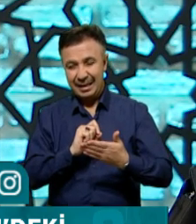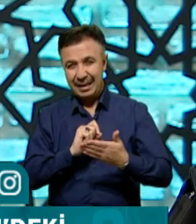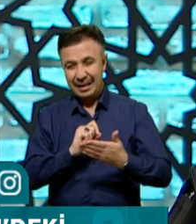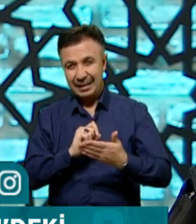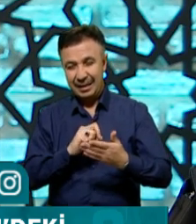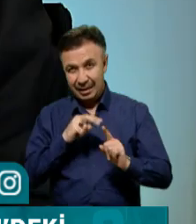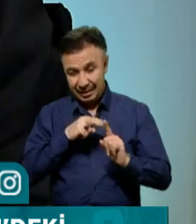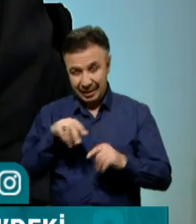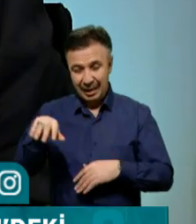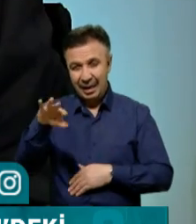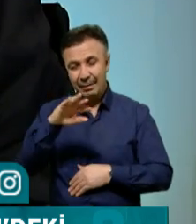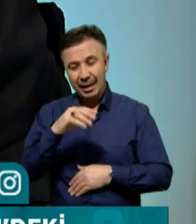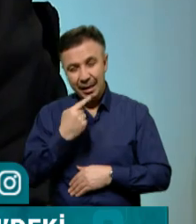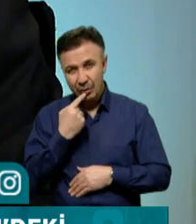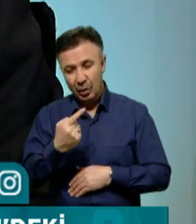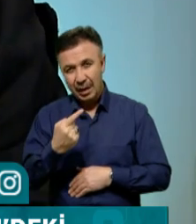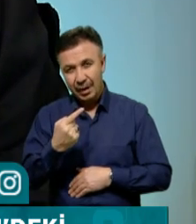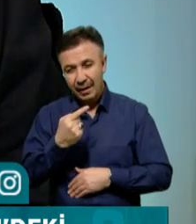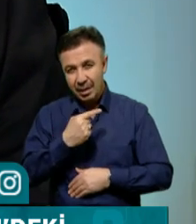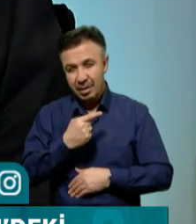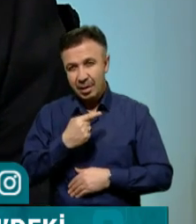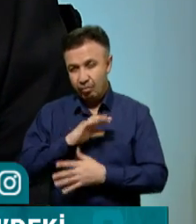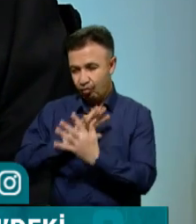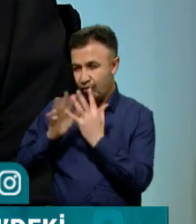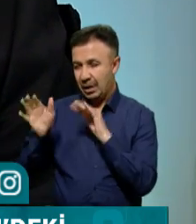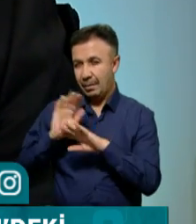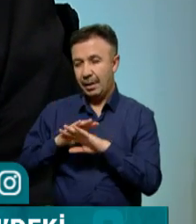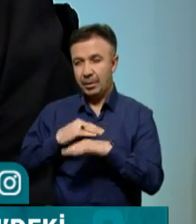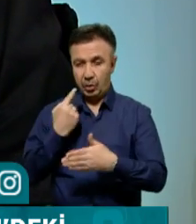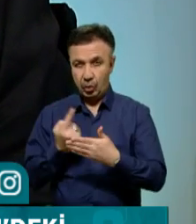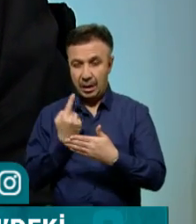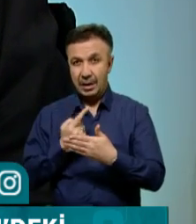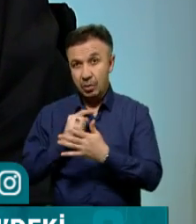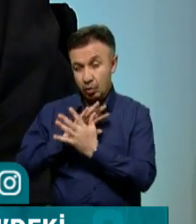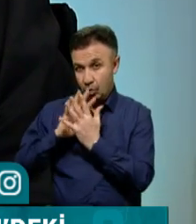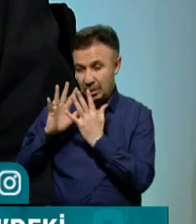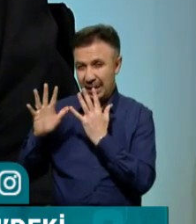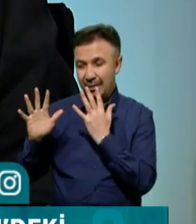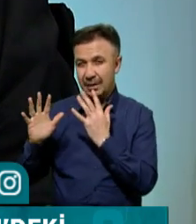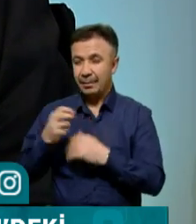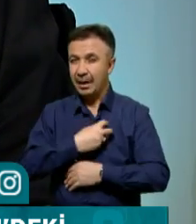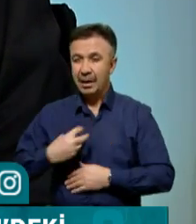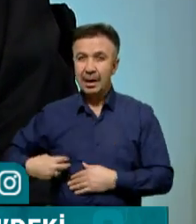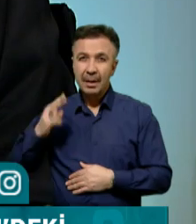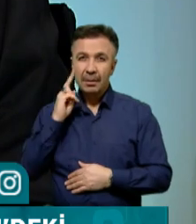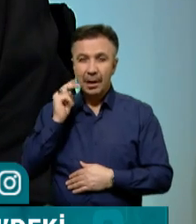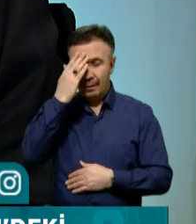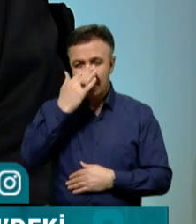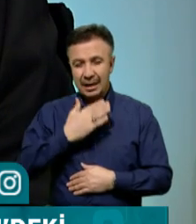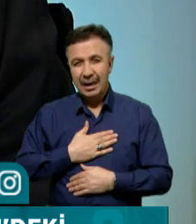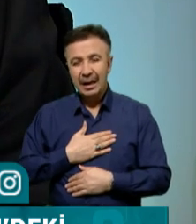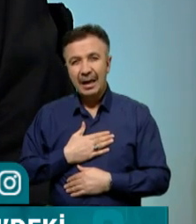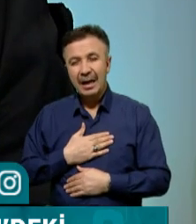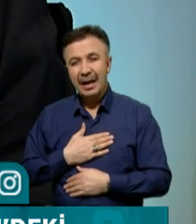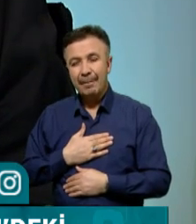yapılırdı? Yazılır ve tertip edilirdi. Dolayısıyla Kur'an'ın tertibi Peygamber aleyhissalatü vesselam Efendimizin dahi dahli